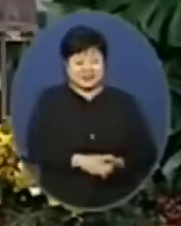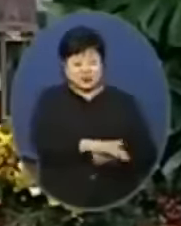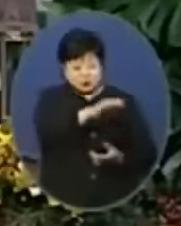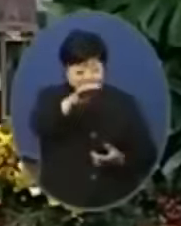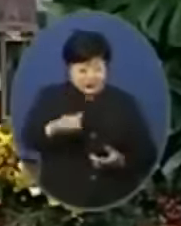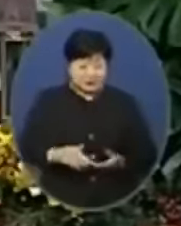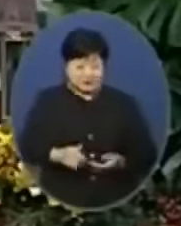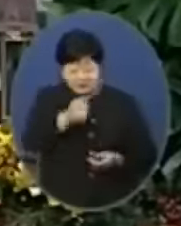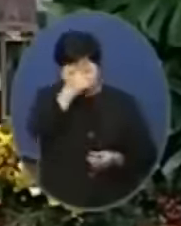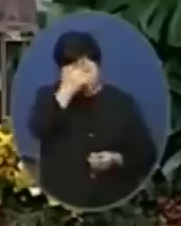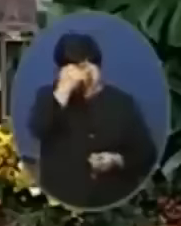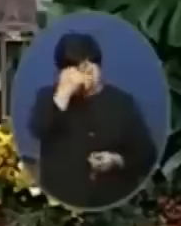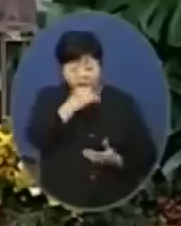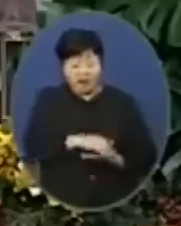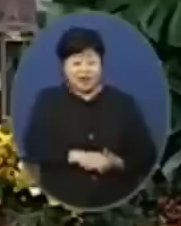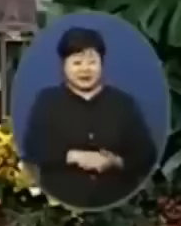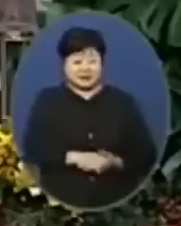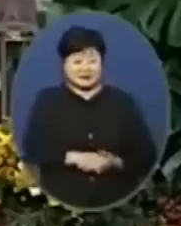우리는 아담과 하와를